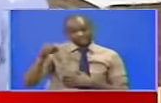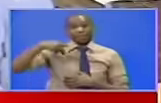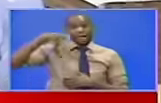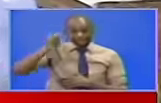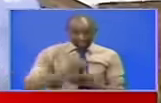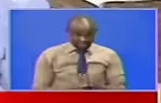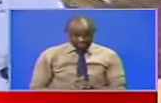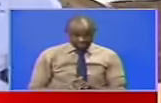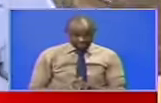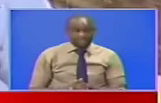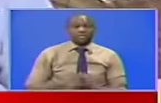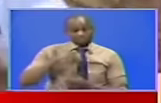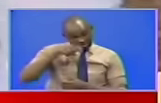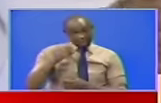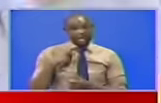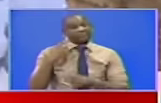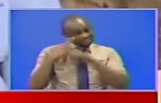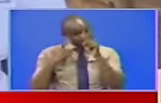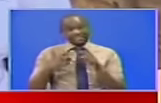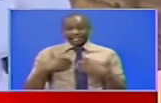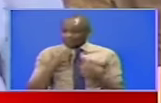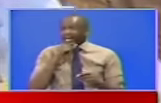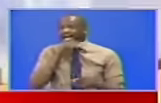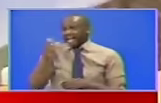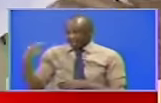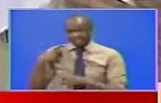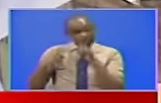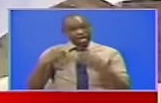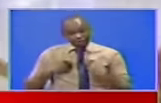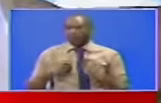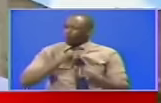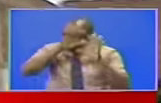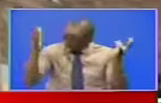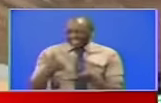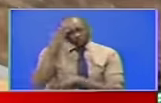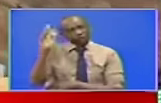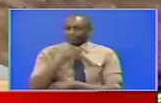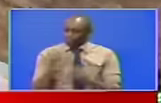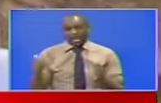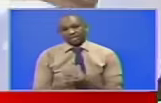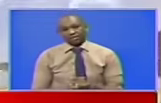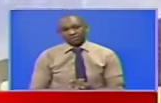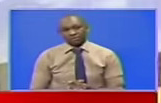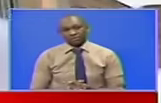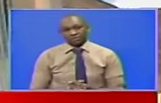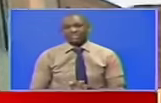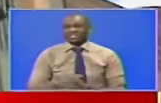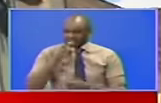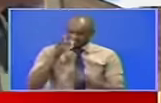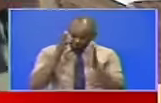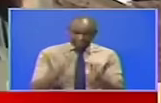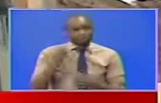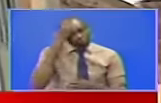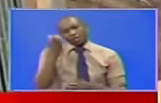Minister. Ana uzoefu mkubwa zaidi, ndugu Raila huyu. Anajulikana dunia nzima, si ni kweli? Huyu ni Kalonzo wenu, si